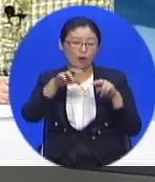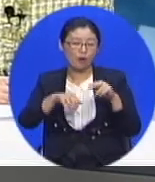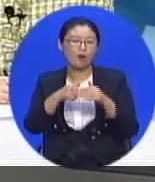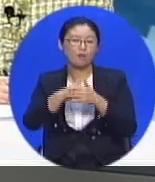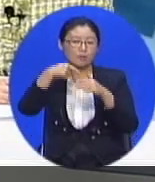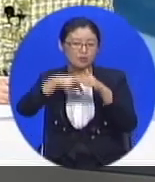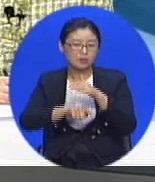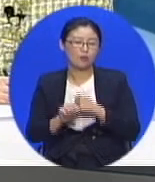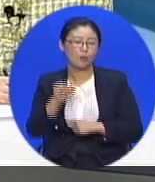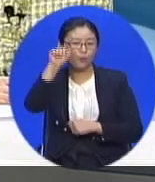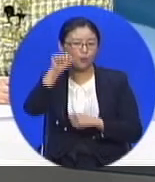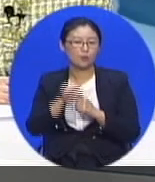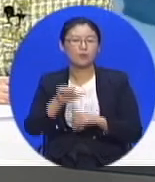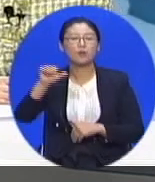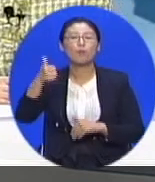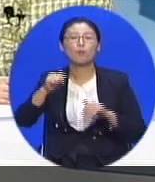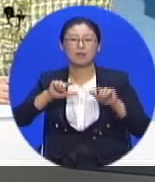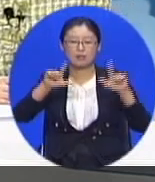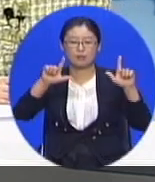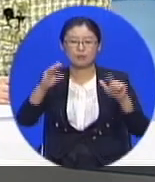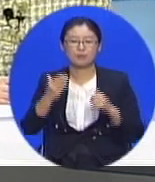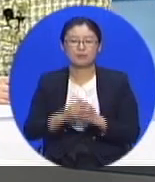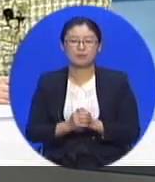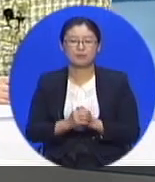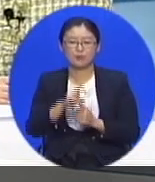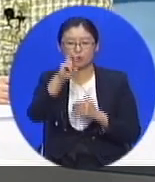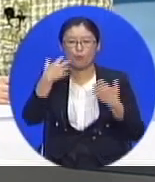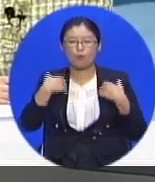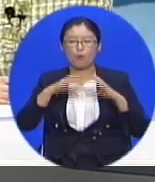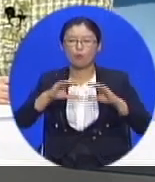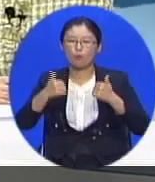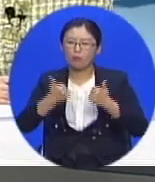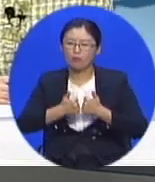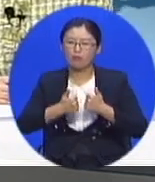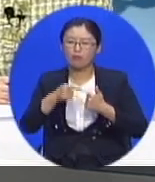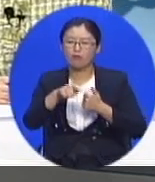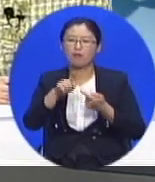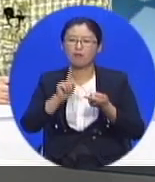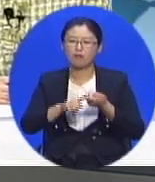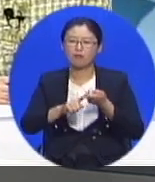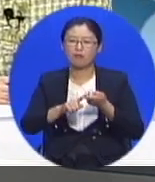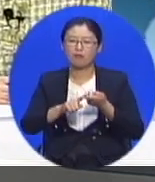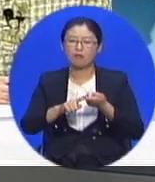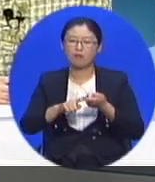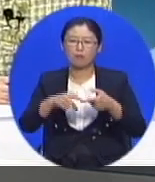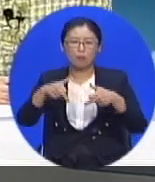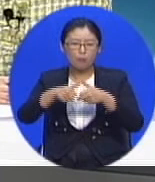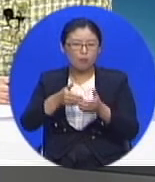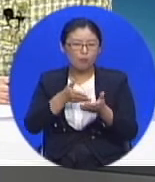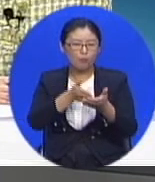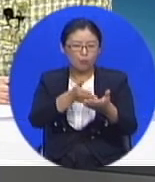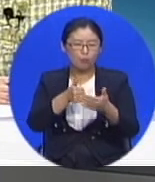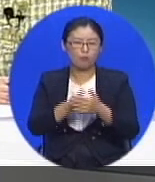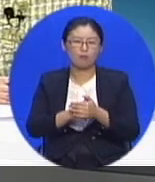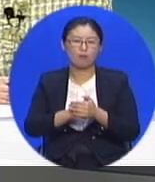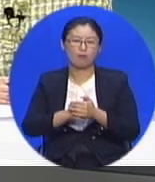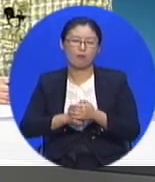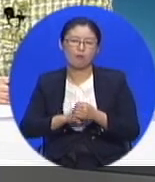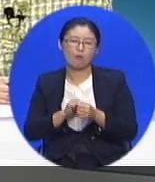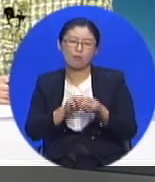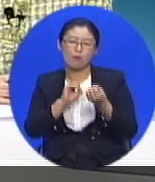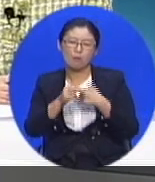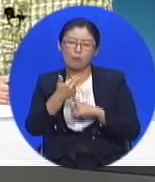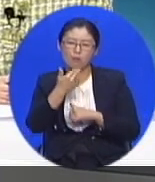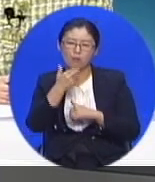지하농성이 벌써 500여일이 됐습니다. 정부와 국회는 아직까지도 이와 관련된 장애계의 요구에 전혀 미동도 하지 않고